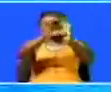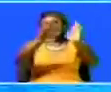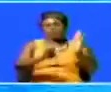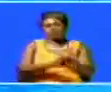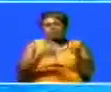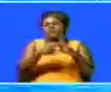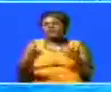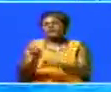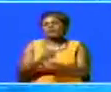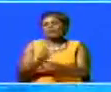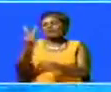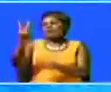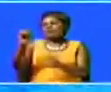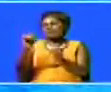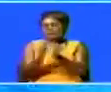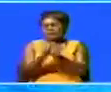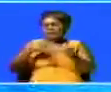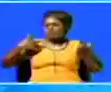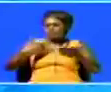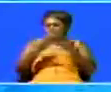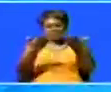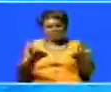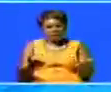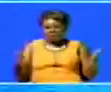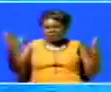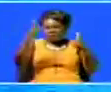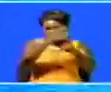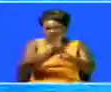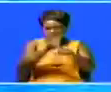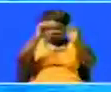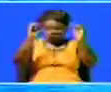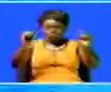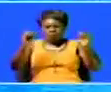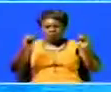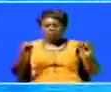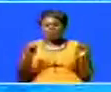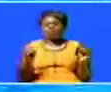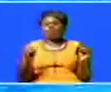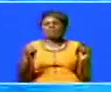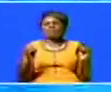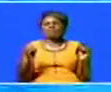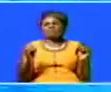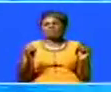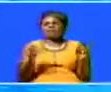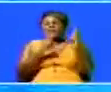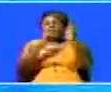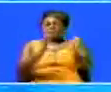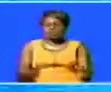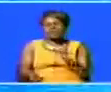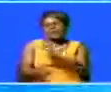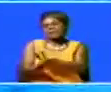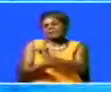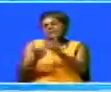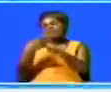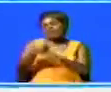ulianza mwaka 2010, lakini hadi sasa hatua kubwa haijapigwa kufikia malengo hayo. Rajabu Hassan anaarifu kutoka